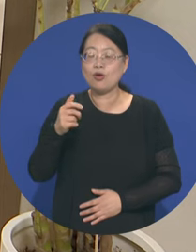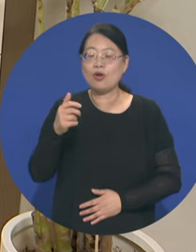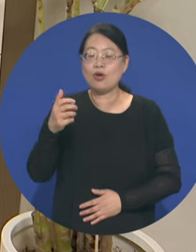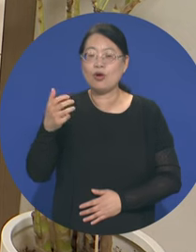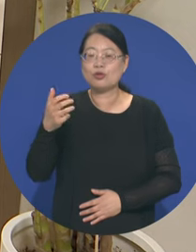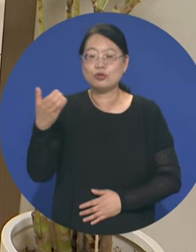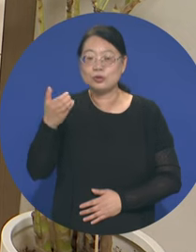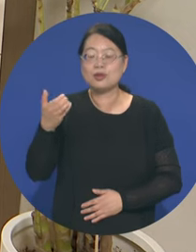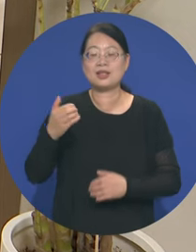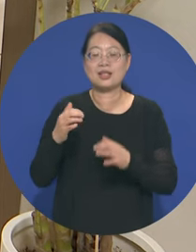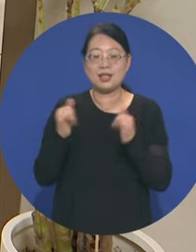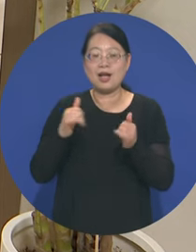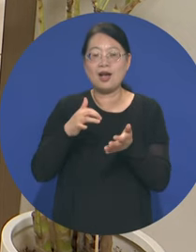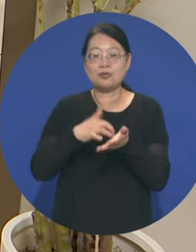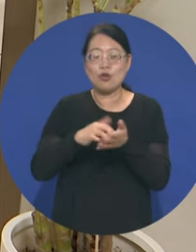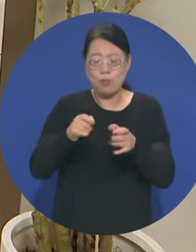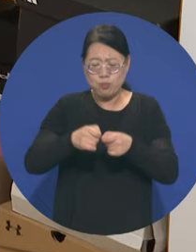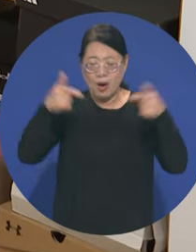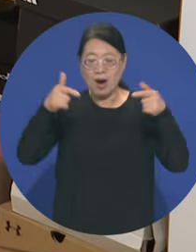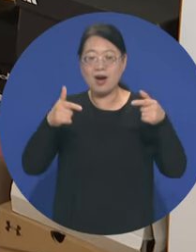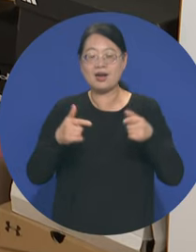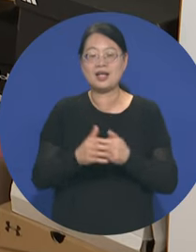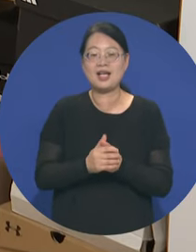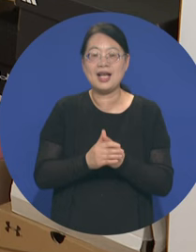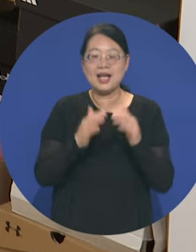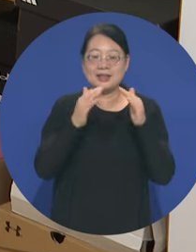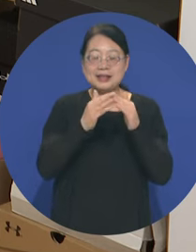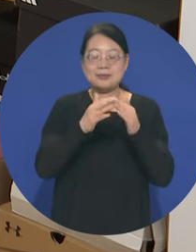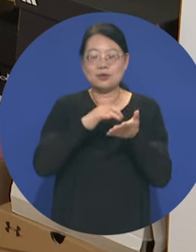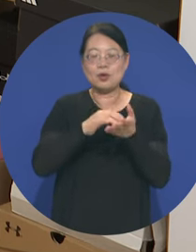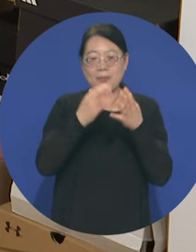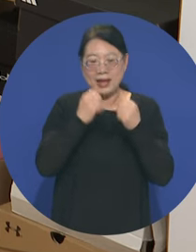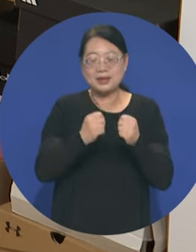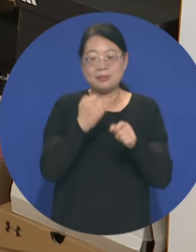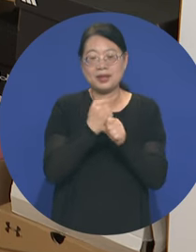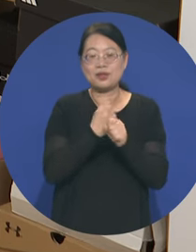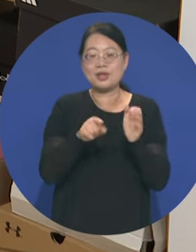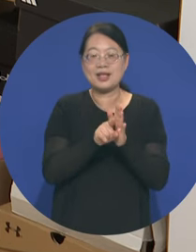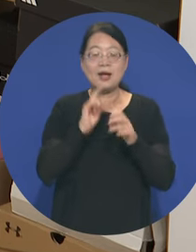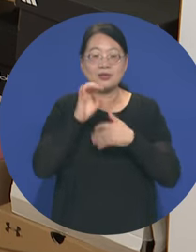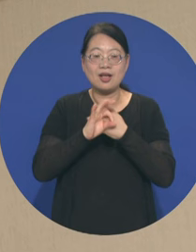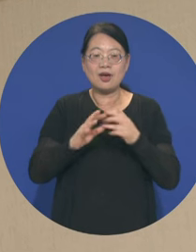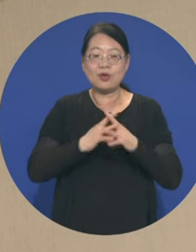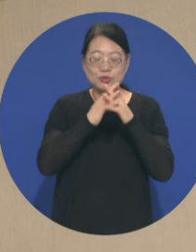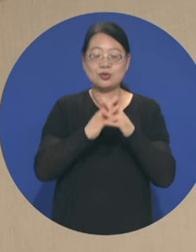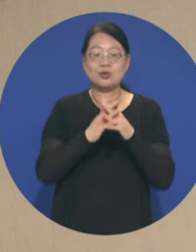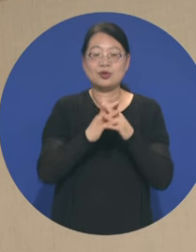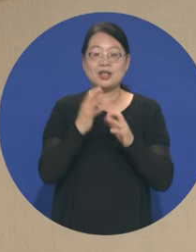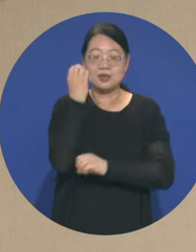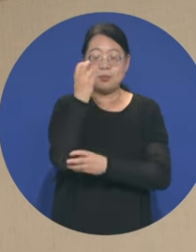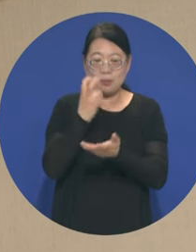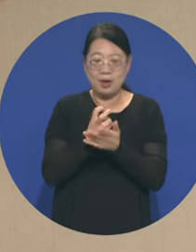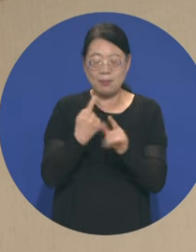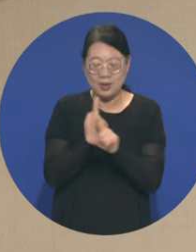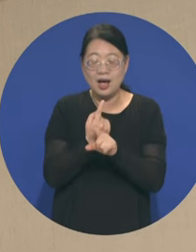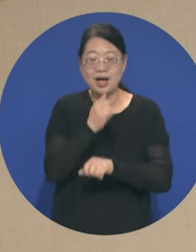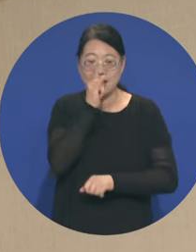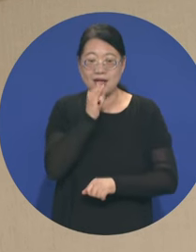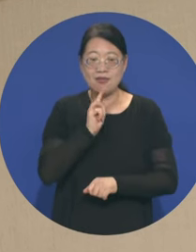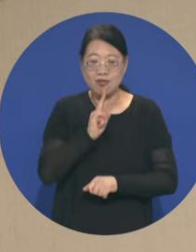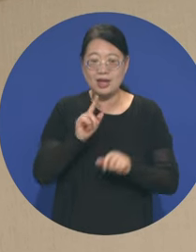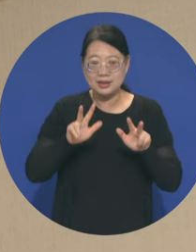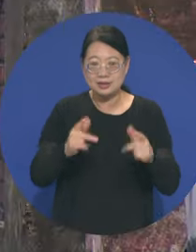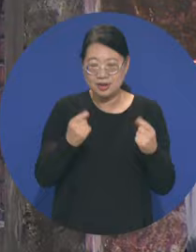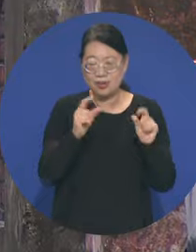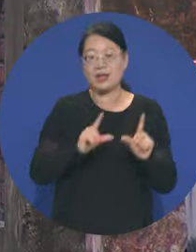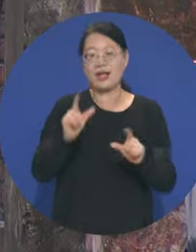1990년대 인구 급증 시이 주택 대량 공급을 위해 일시적으로 건축 기준을 완화하며 지금처럼 거주 시설이 된